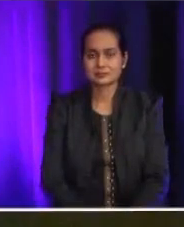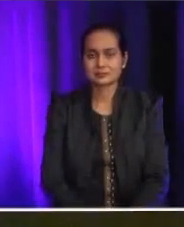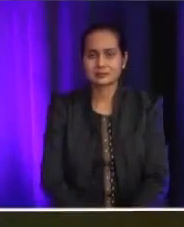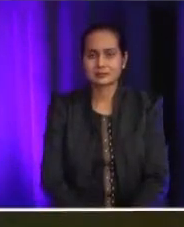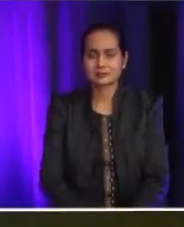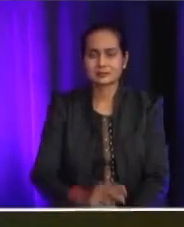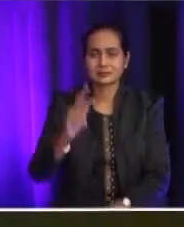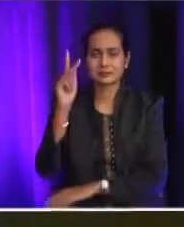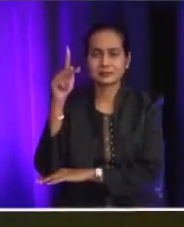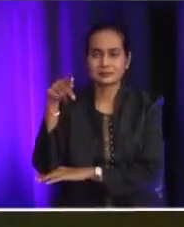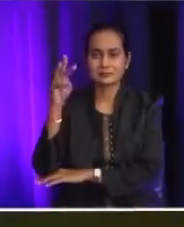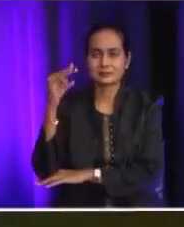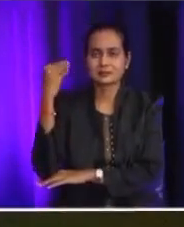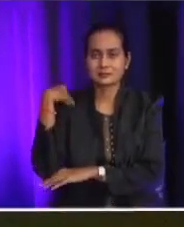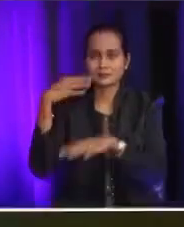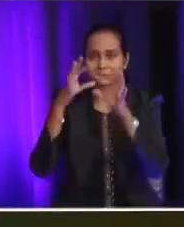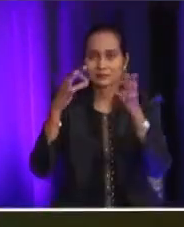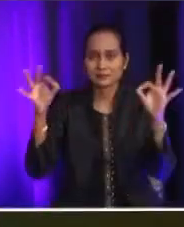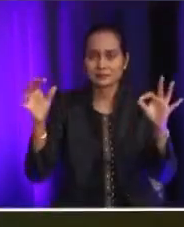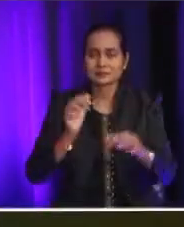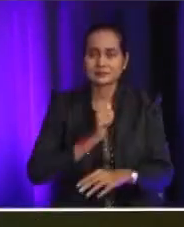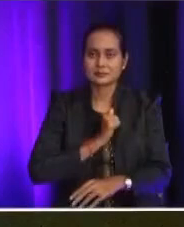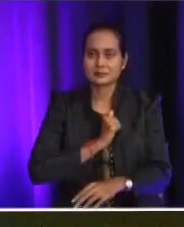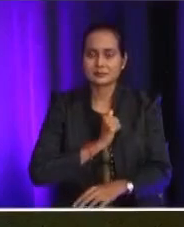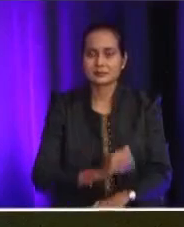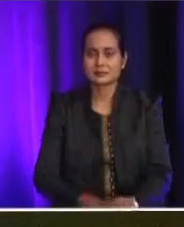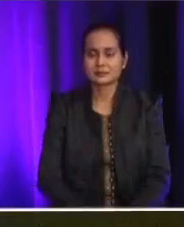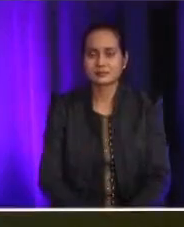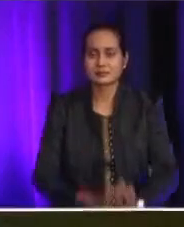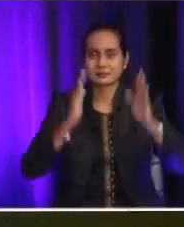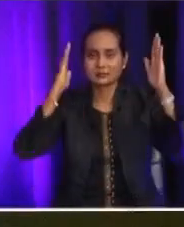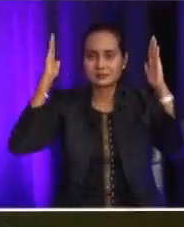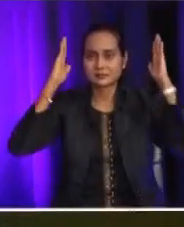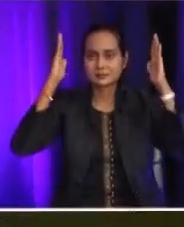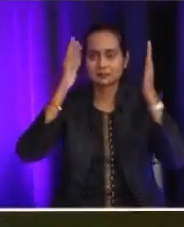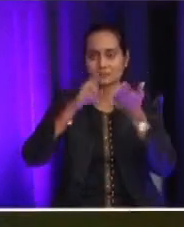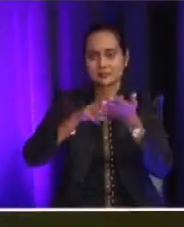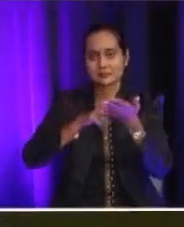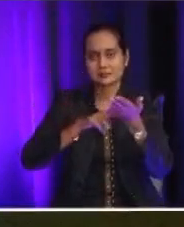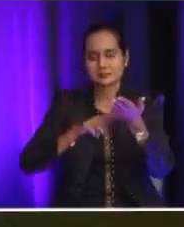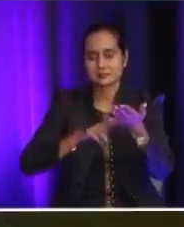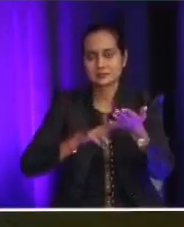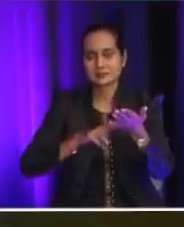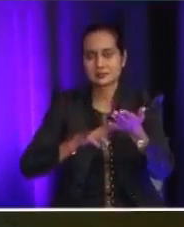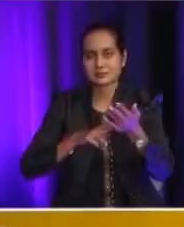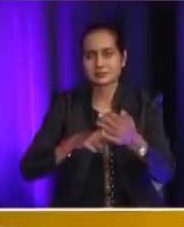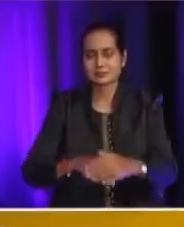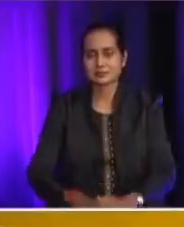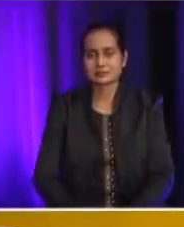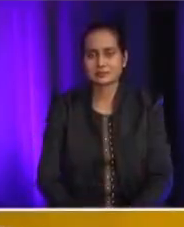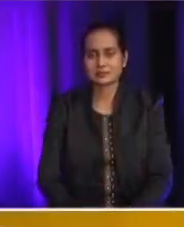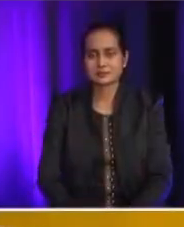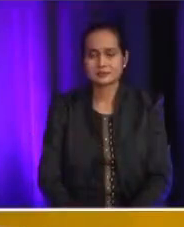Kementerian dia ada slogan dia yang tersendiri. Iaitu Malaysia membaca. Malaysia membaca. Ya, Malaysia ni merujuk